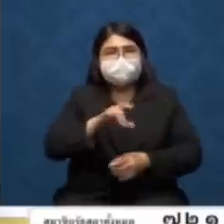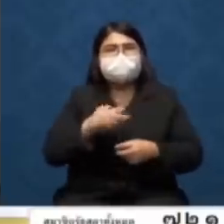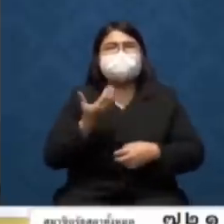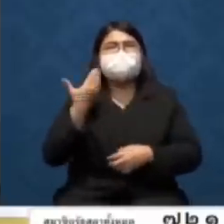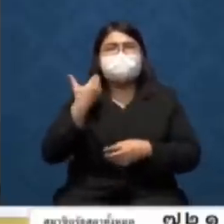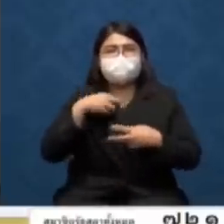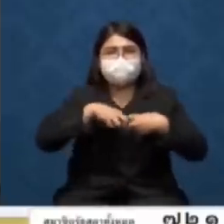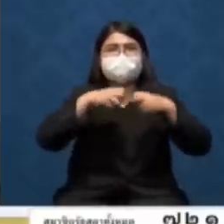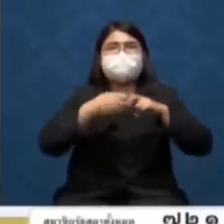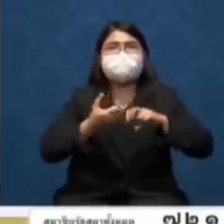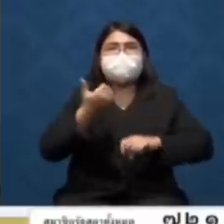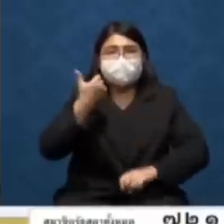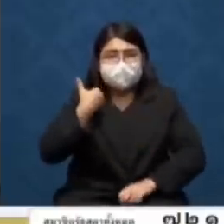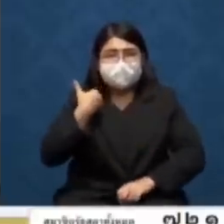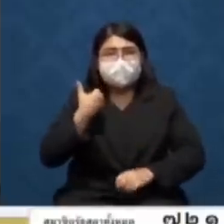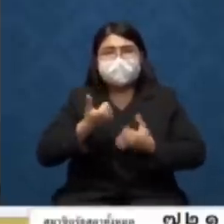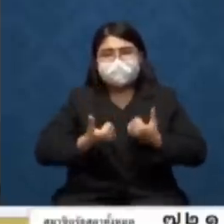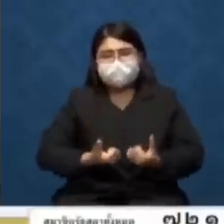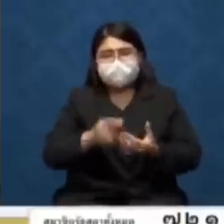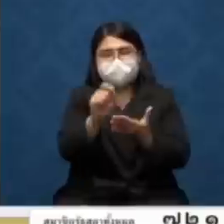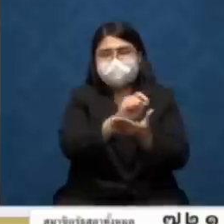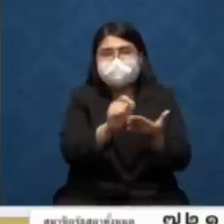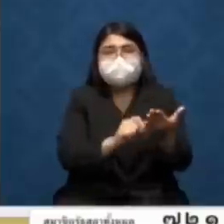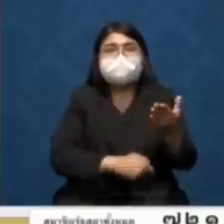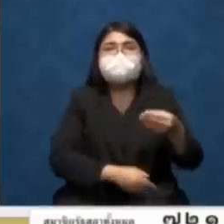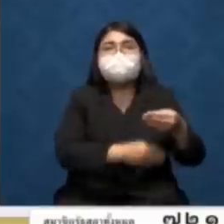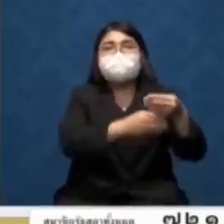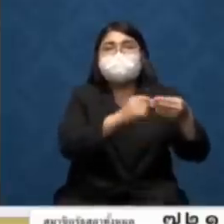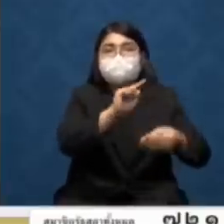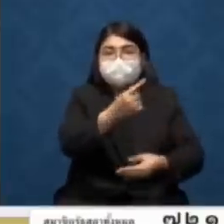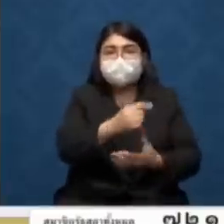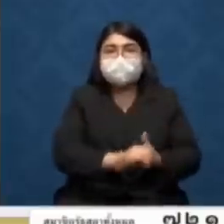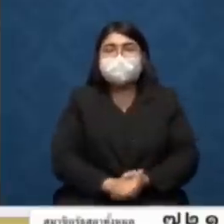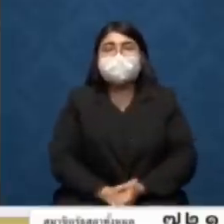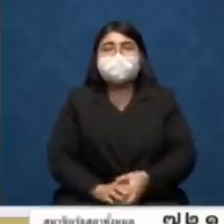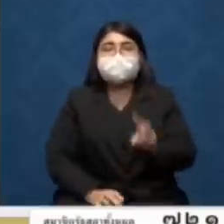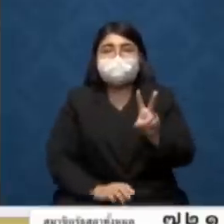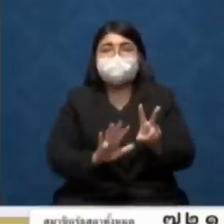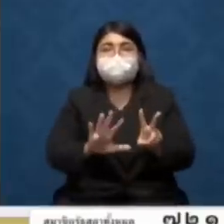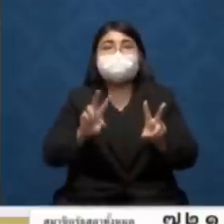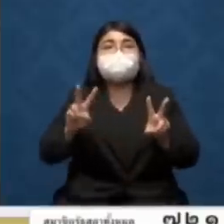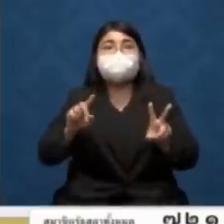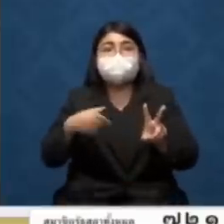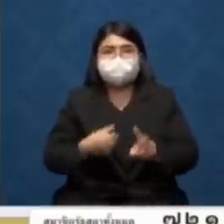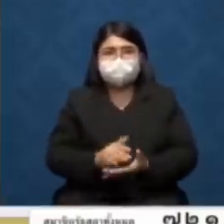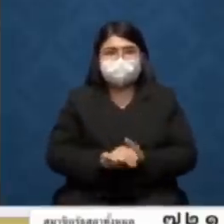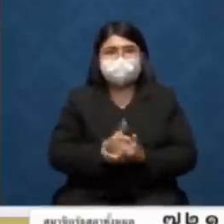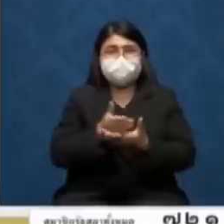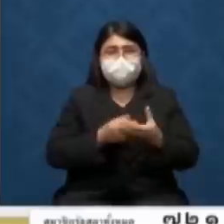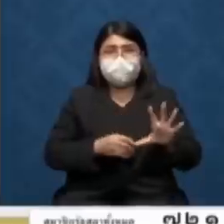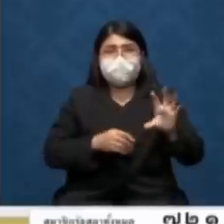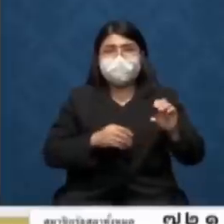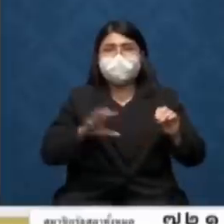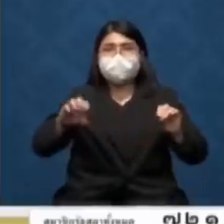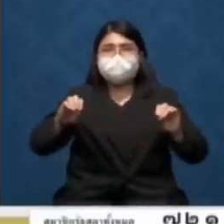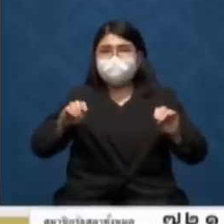เปจะตองเสนอแบบนี้นี่กคส่งที่เขียเขไปให่ 2.5.2เรเกี่ยวกับศานส่นรายได้ 5.10.50นี่กเรื่องให่ครัไม่ใช่นั้